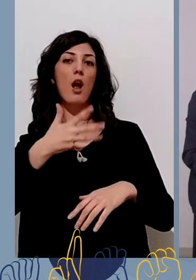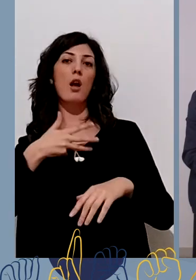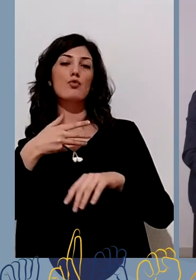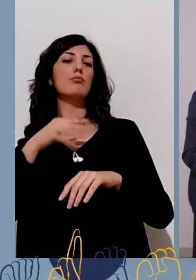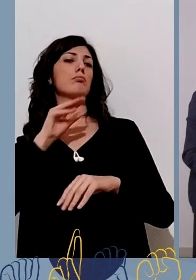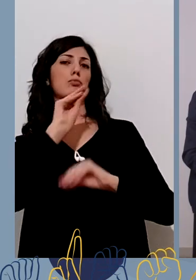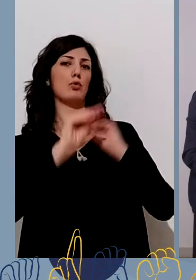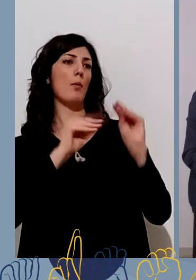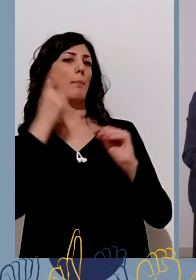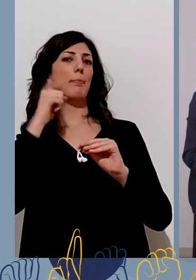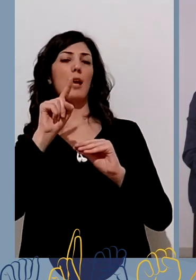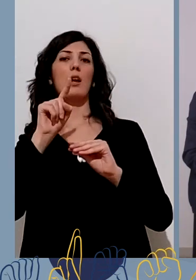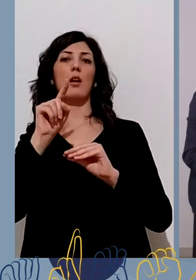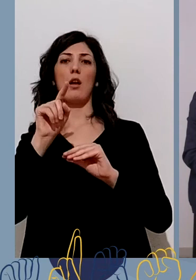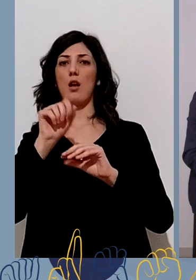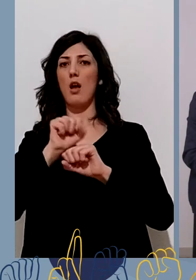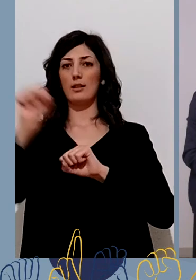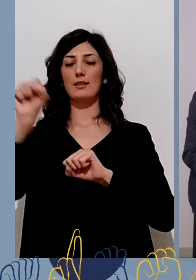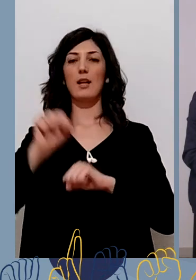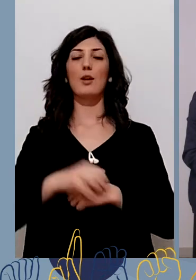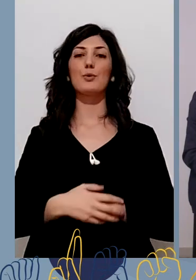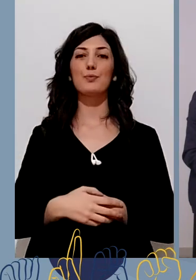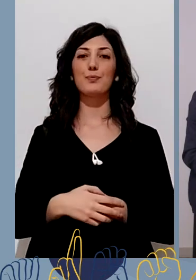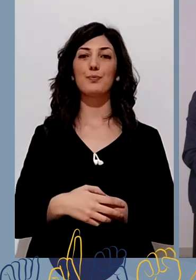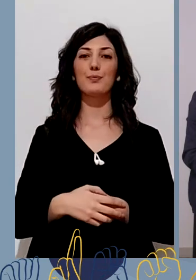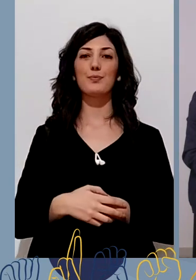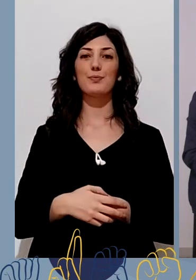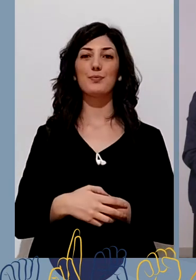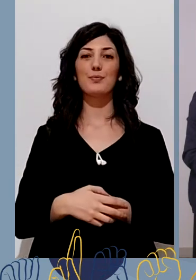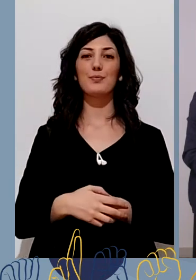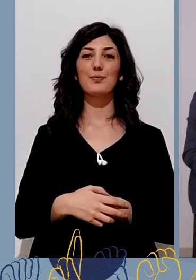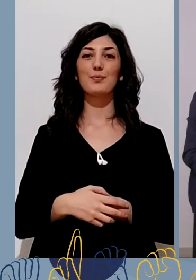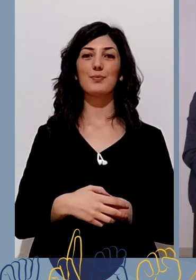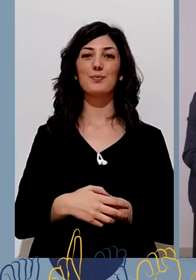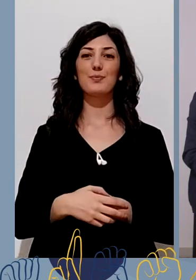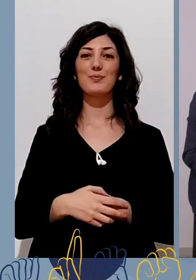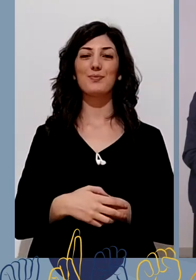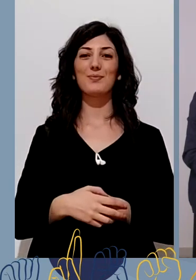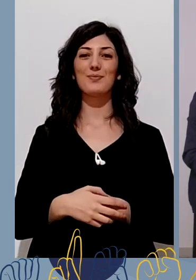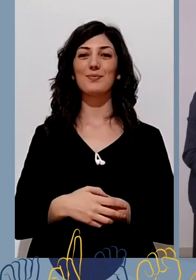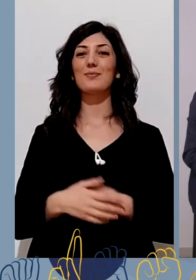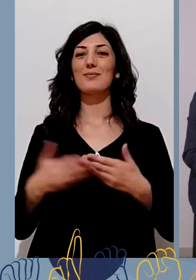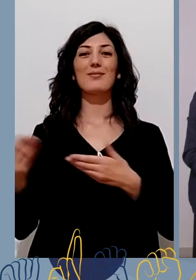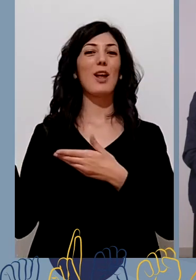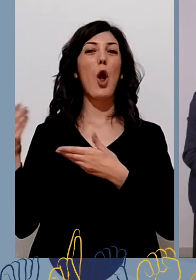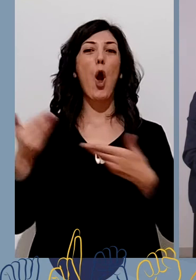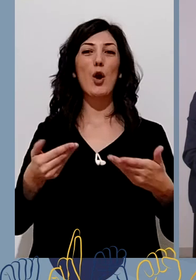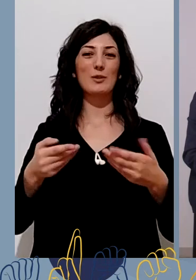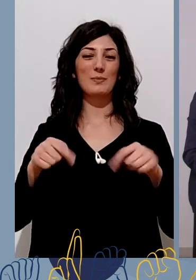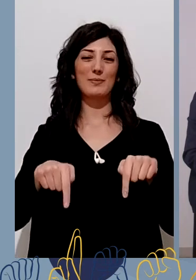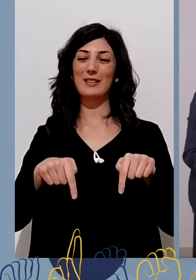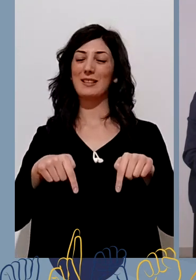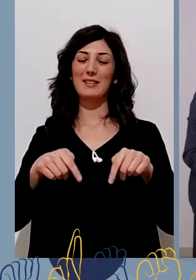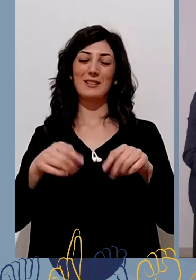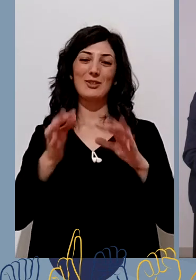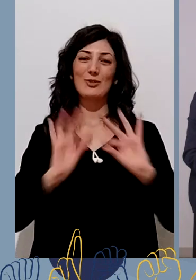il tutto. Vi ringrazio, siete stati ovviamente come sempre, i nostri ospiti sono stati gentilissimi, molto interessanti tutte le